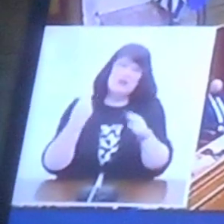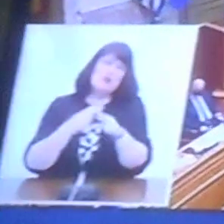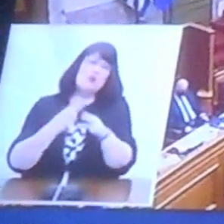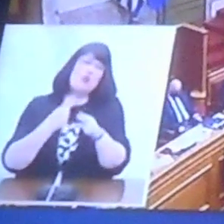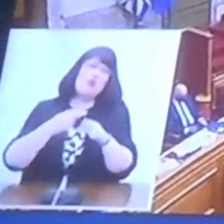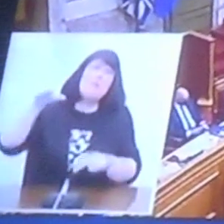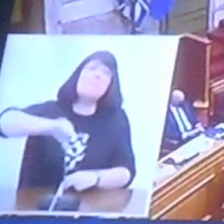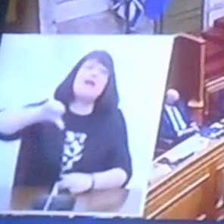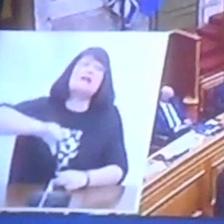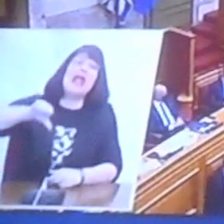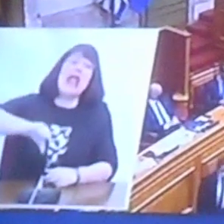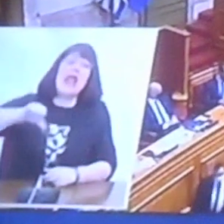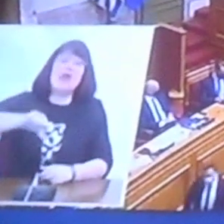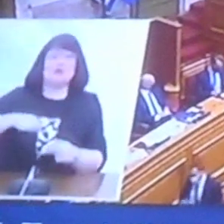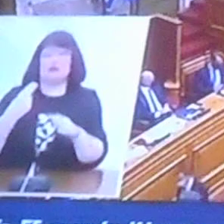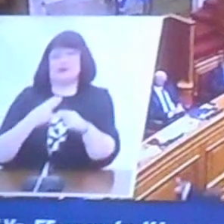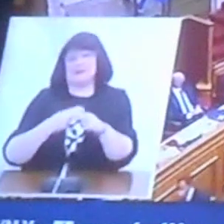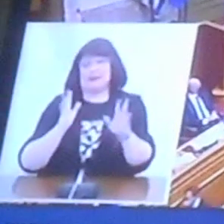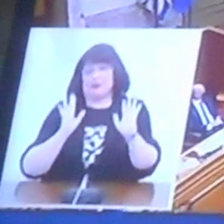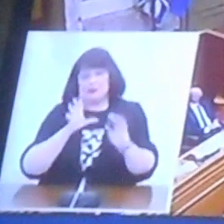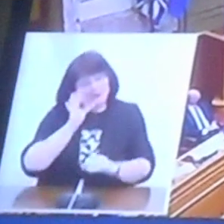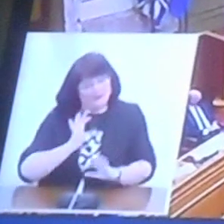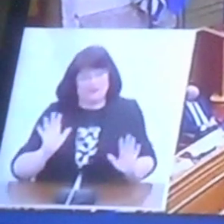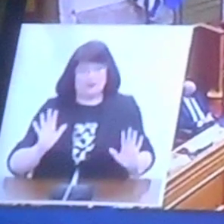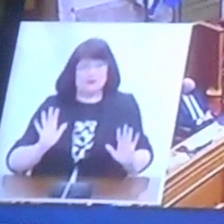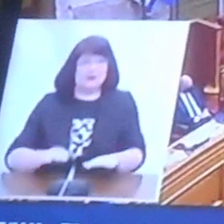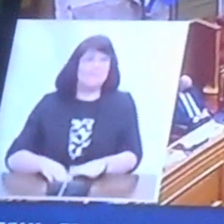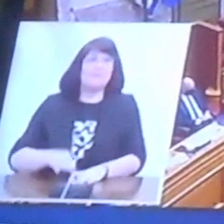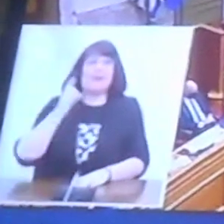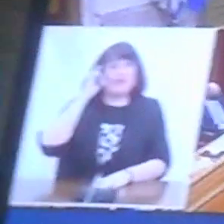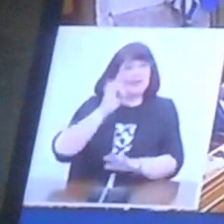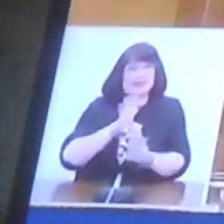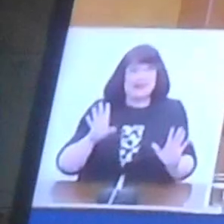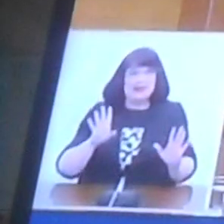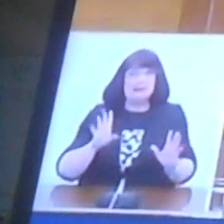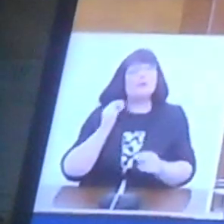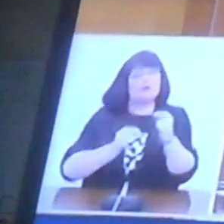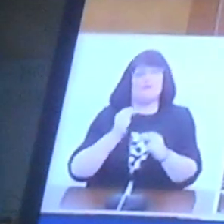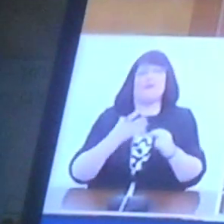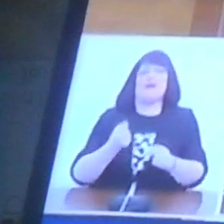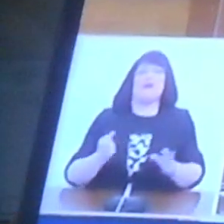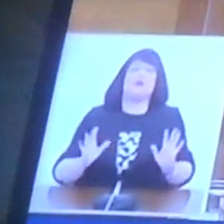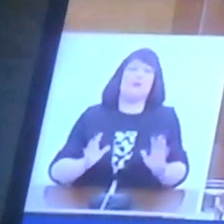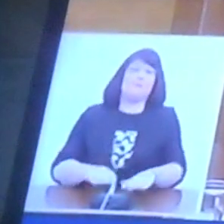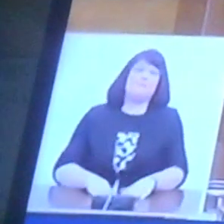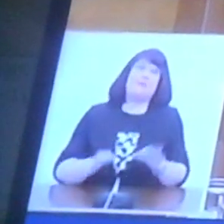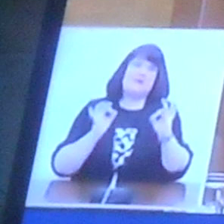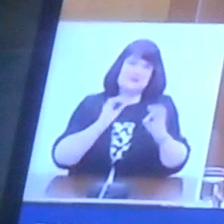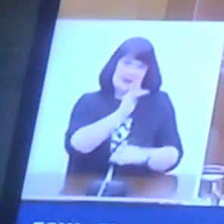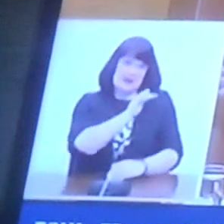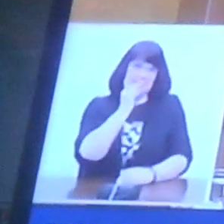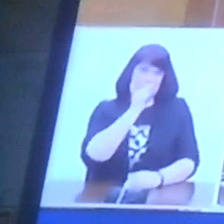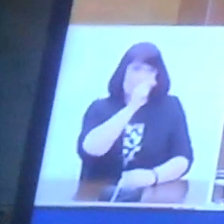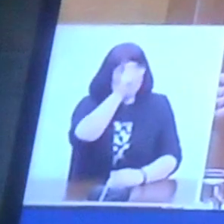και ορυκτών. Και αυτή είναι η πραγματικότητα. Εάν λοιπόν δεν το καταλάβουμε, θα έχουμε πρόβλημα. Και βέβαια κύριε Πρωθυπουργέ, χάρηκα